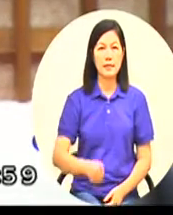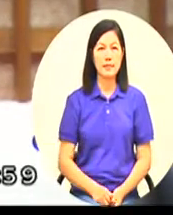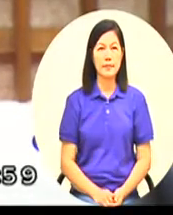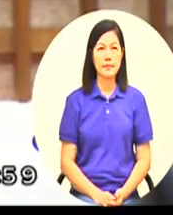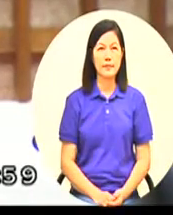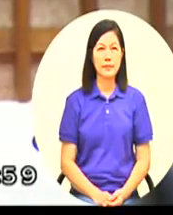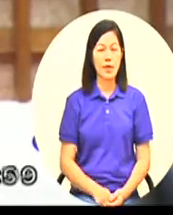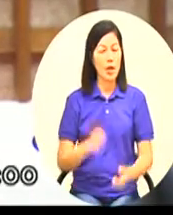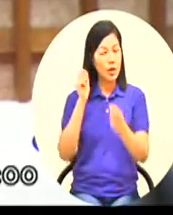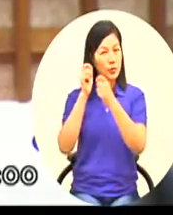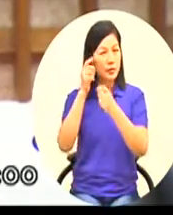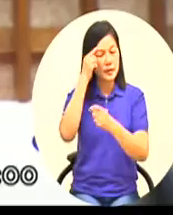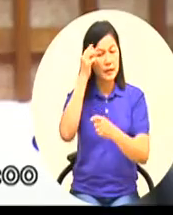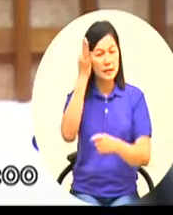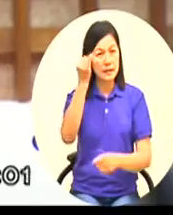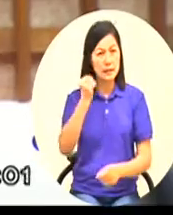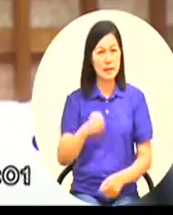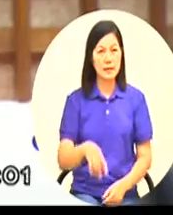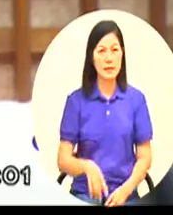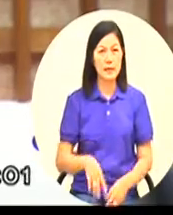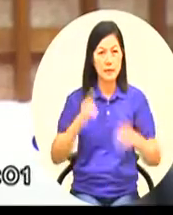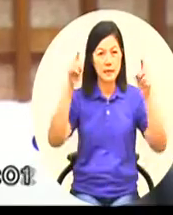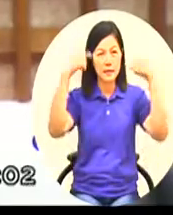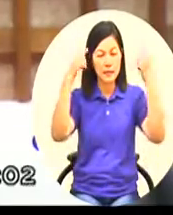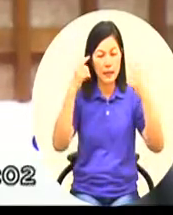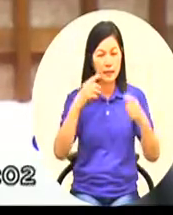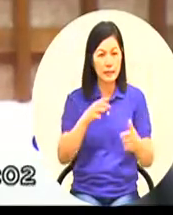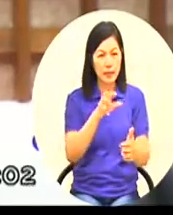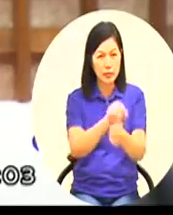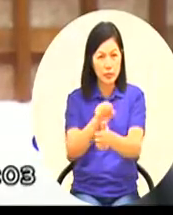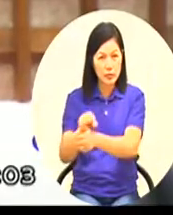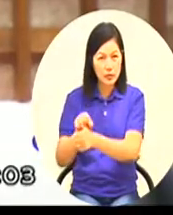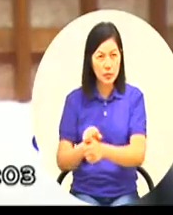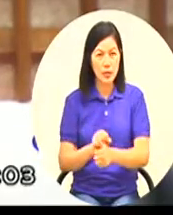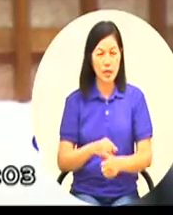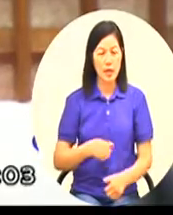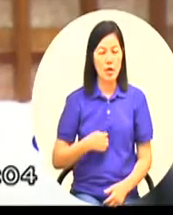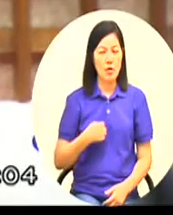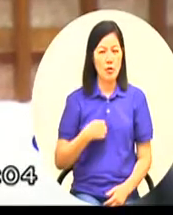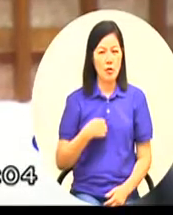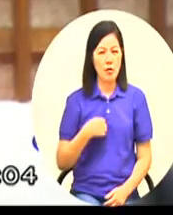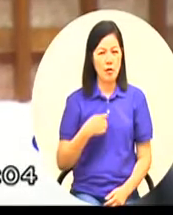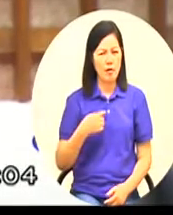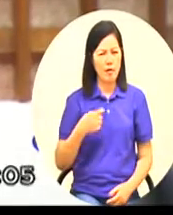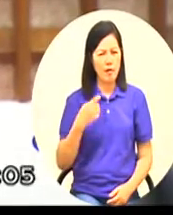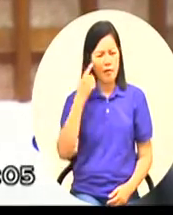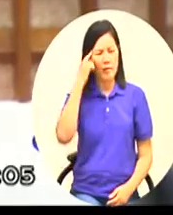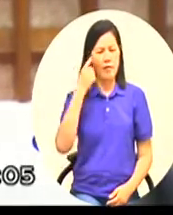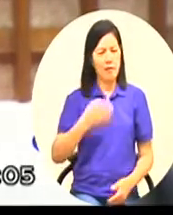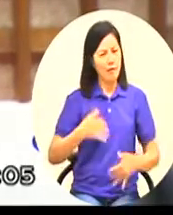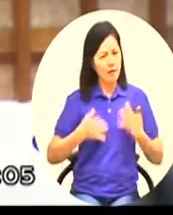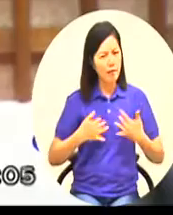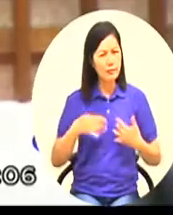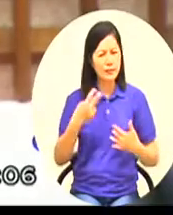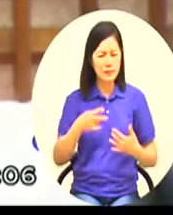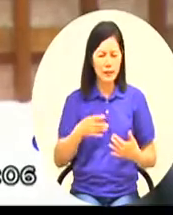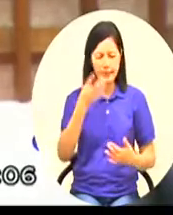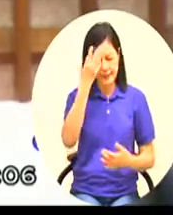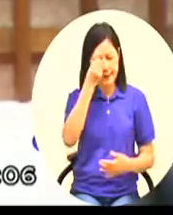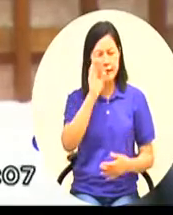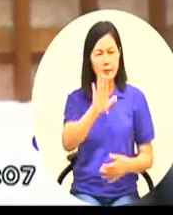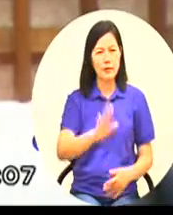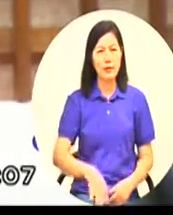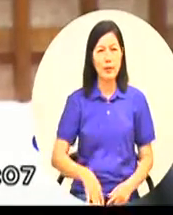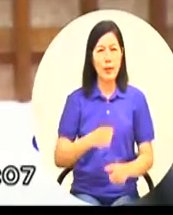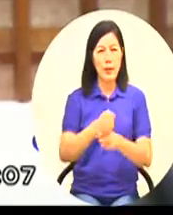这几天看到你稽查科查到了这个，我也是替你刚刚讲一喜一忧啊。长期以来，我对马科长来